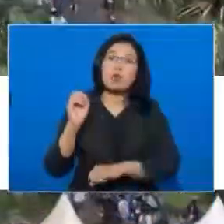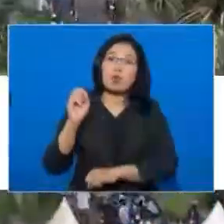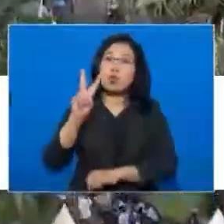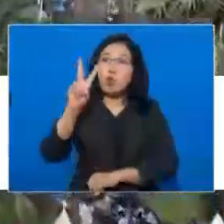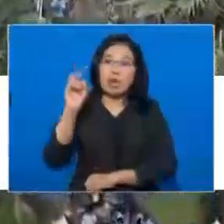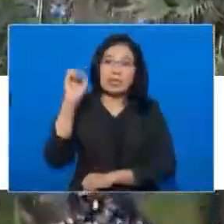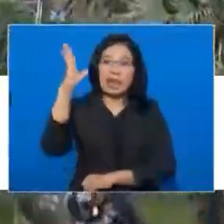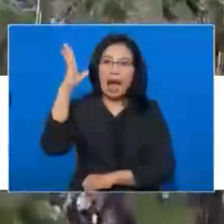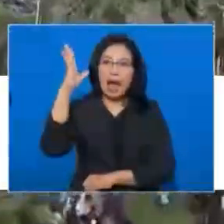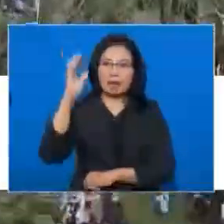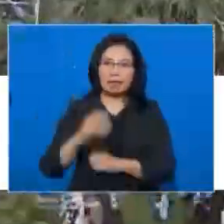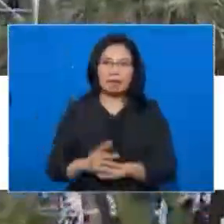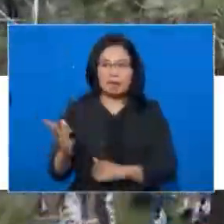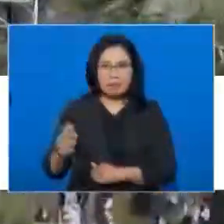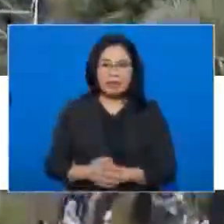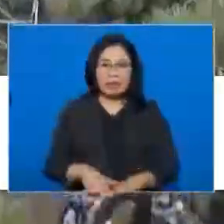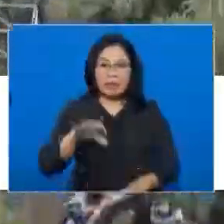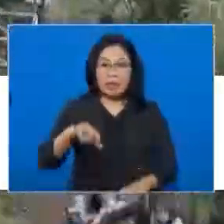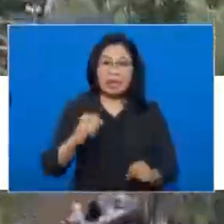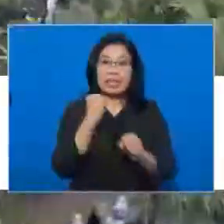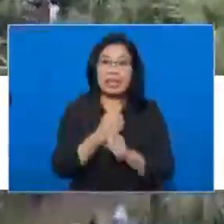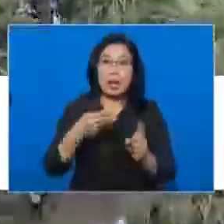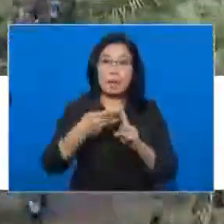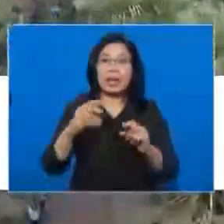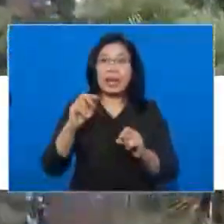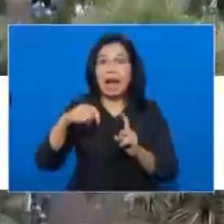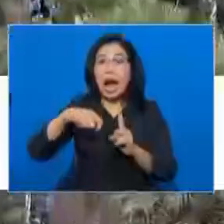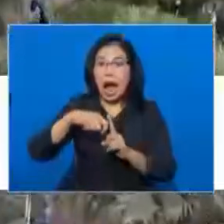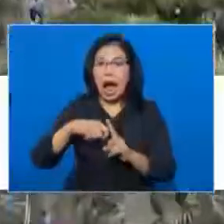memadati kawasan Gelora Bung Karno, Jakarta sejak Sabtu pagi.